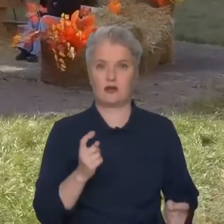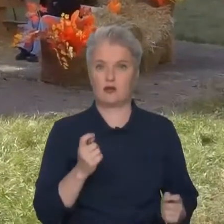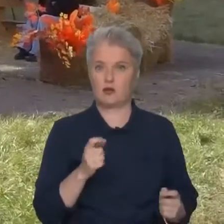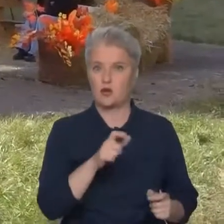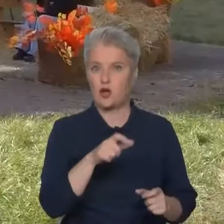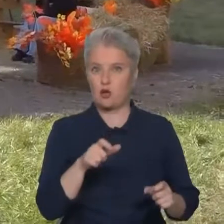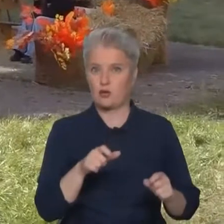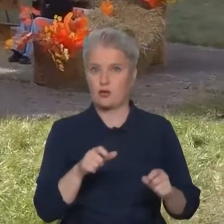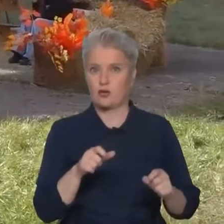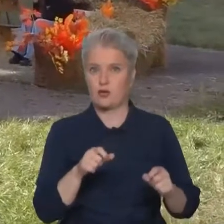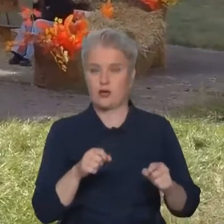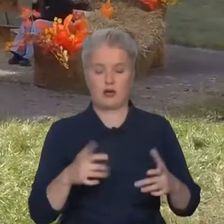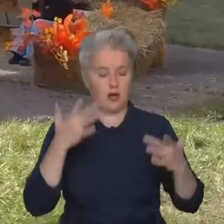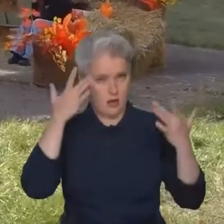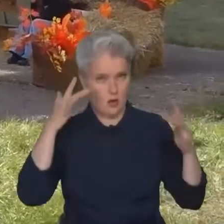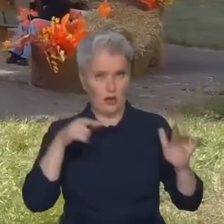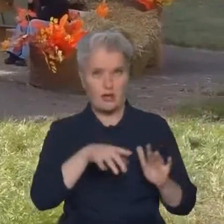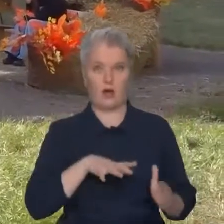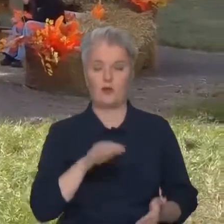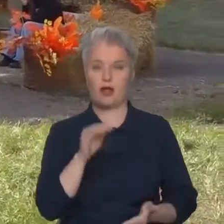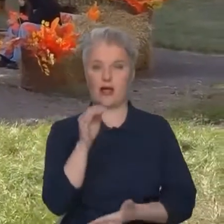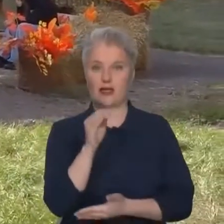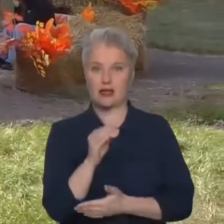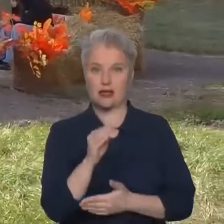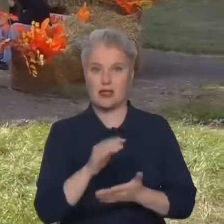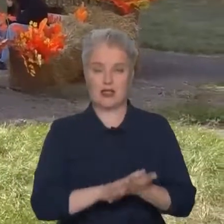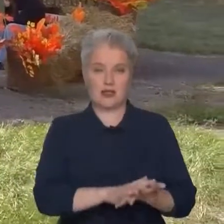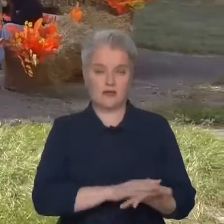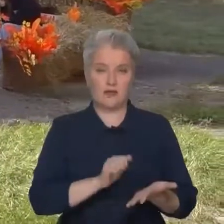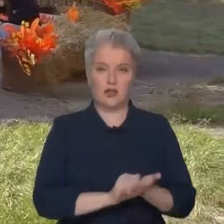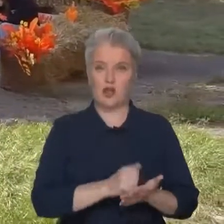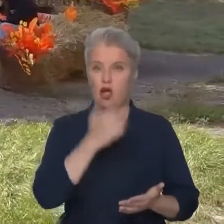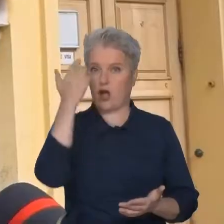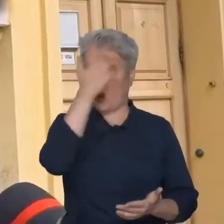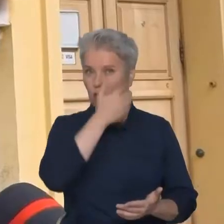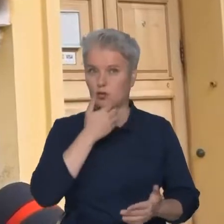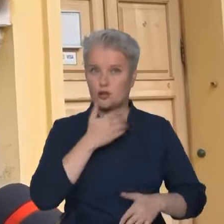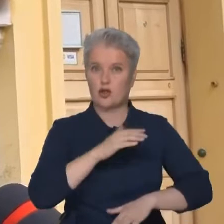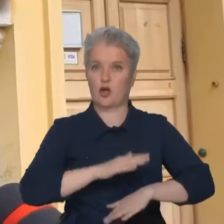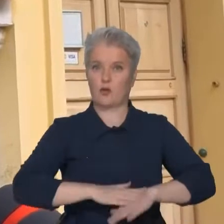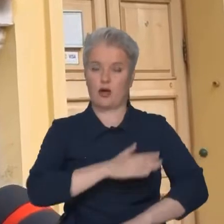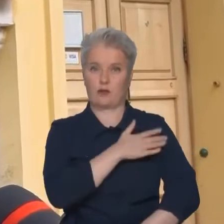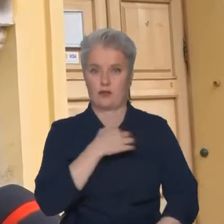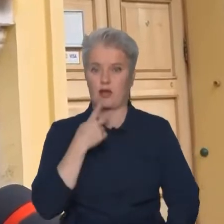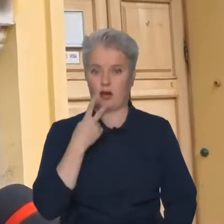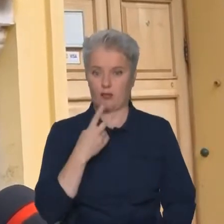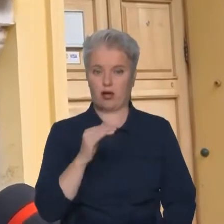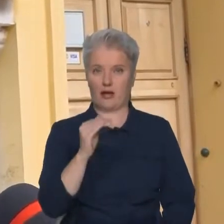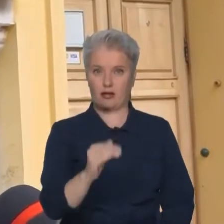люди розстрілялися, там була дитина, у неї було звичайне обличчя, рука, плечо. Я бачив, як дитині